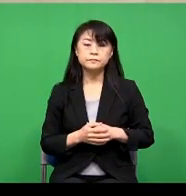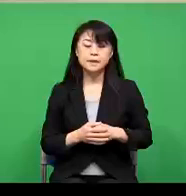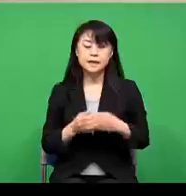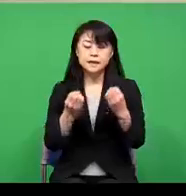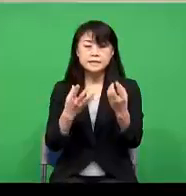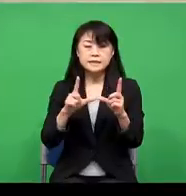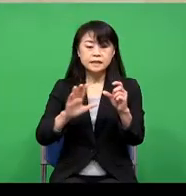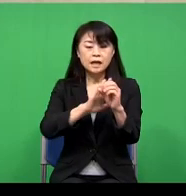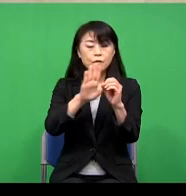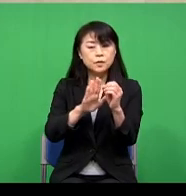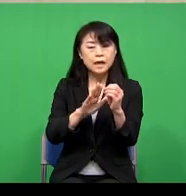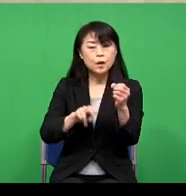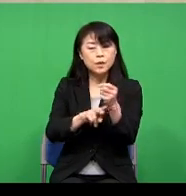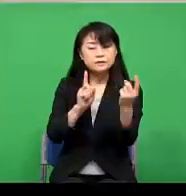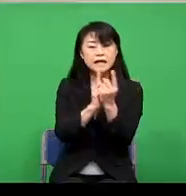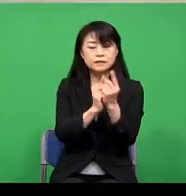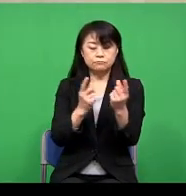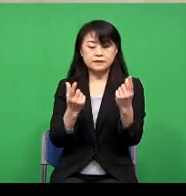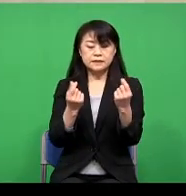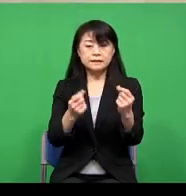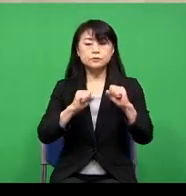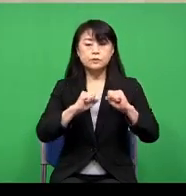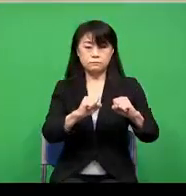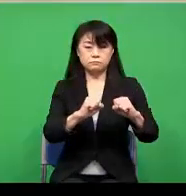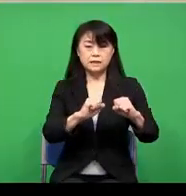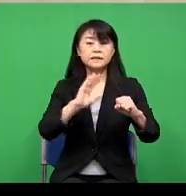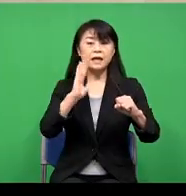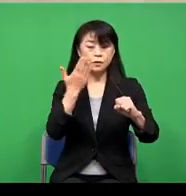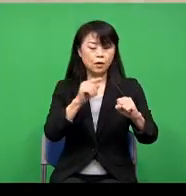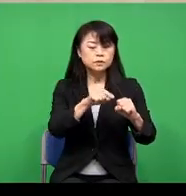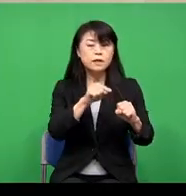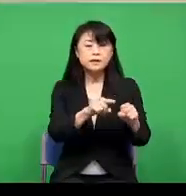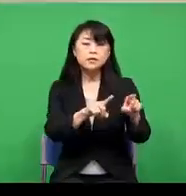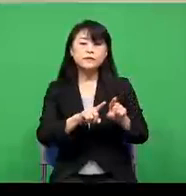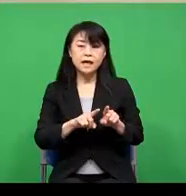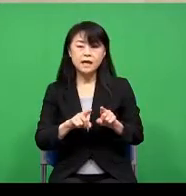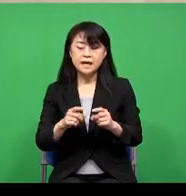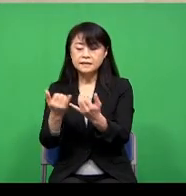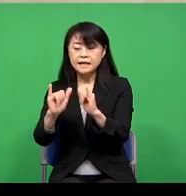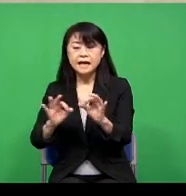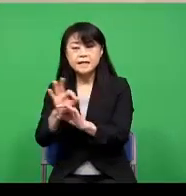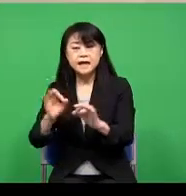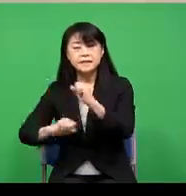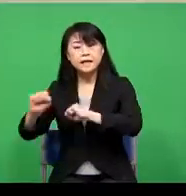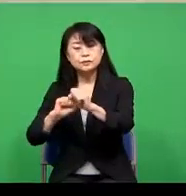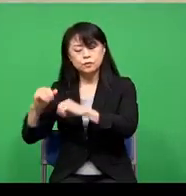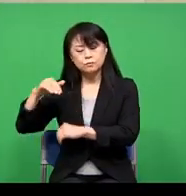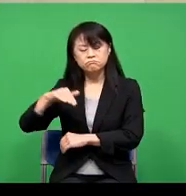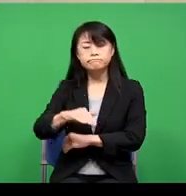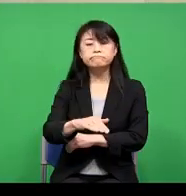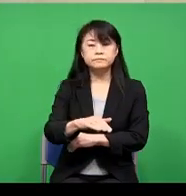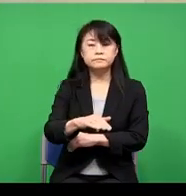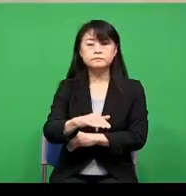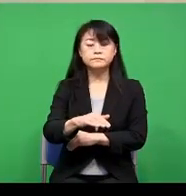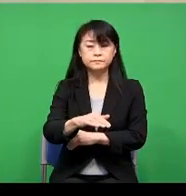と巡り巡って県民生活にしわ寄せ大きな負担が起こりますから、やっぱり社会経済活動もなんとか維持して、ま